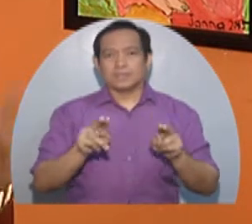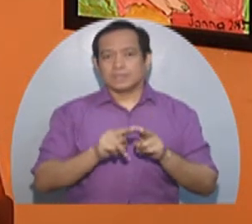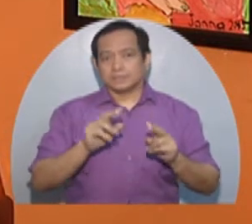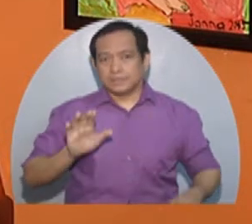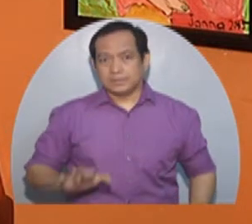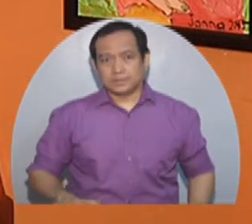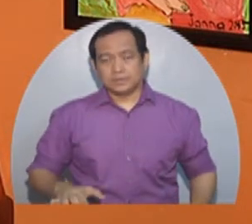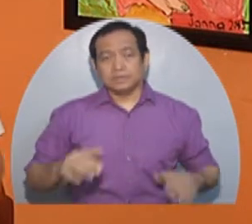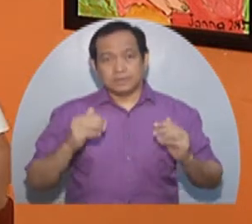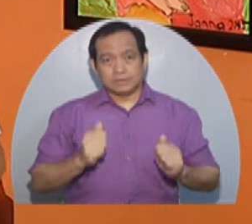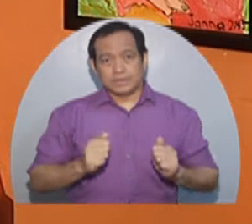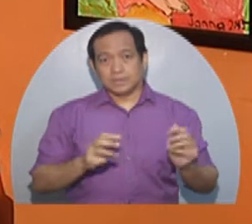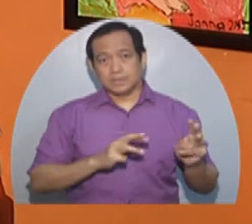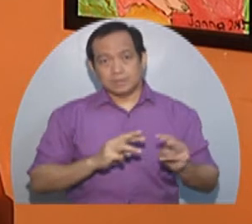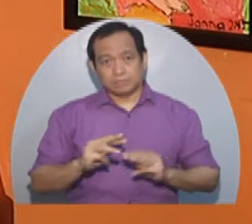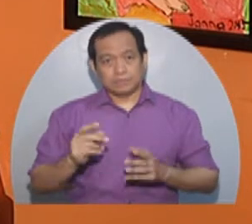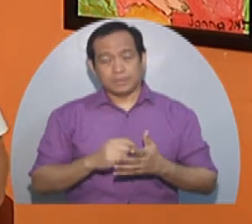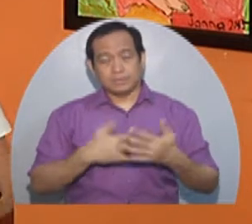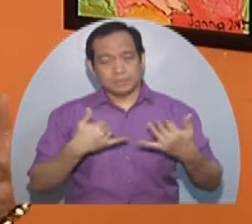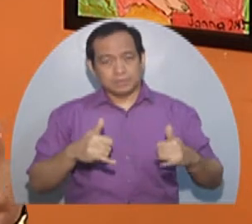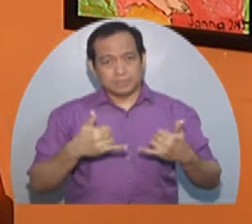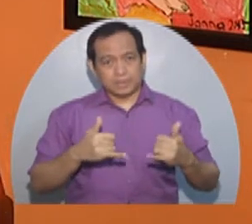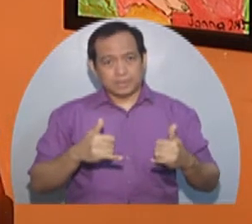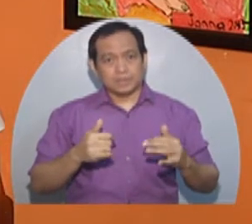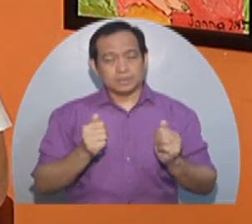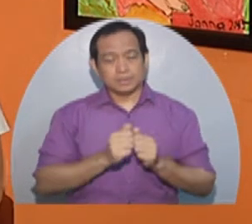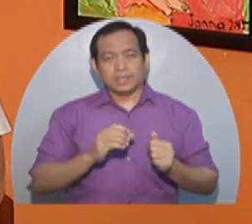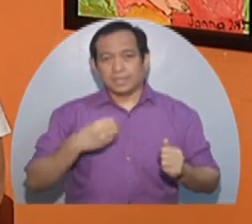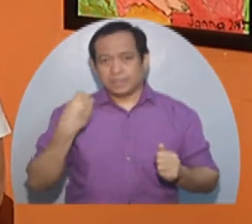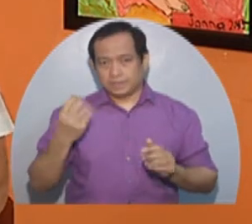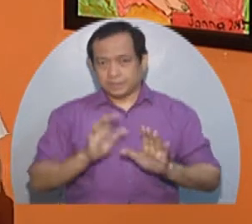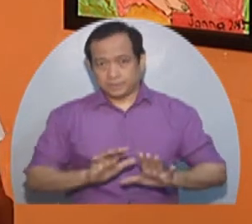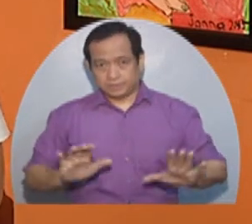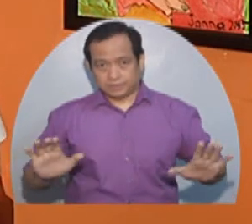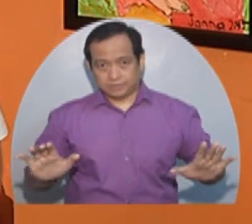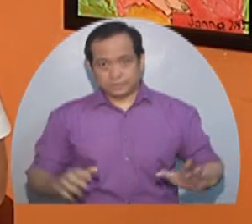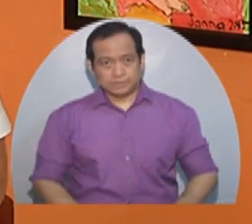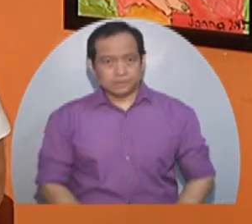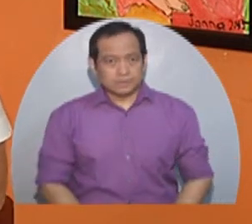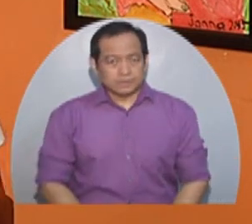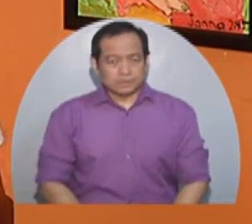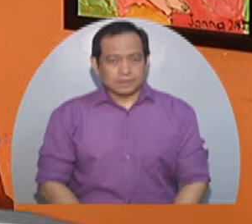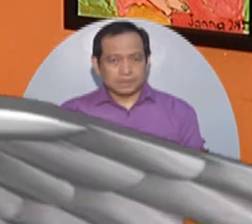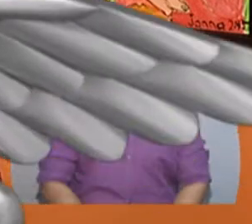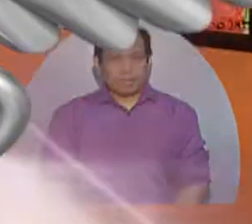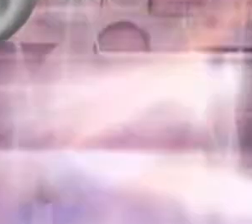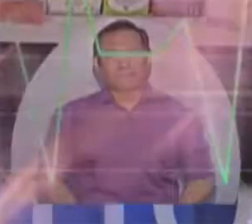isang normal na bata na may kakayang kumilos at makapaglaro kasama ang iba't ibang mga batang kalaro